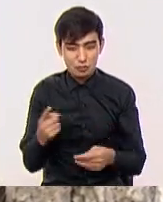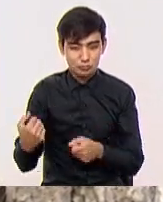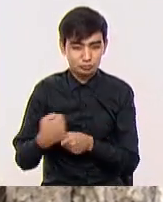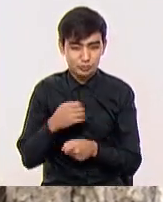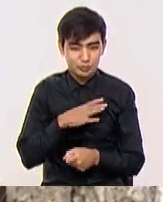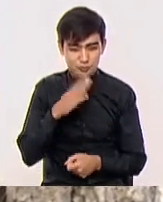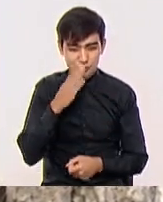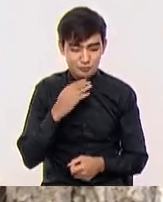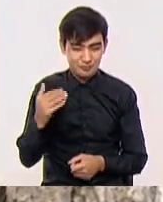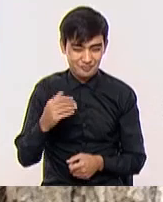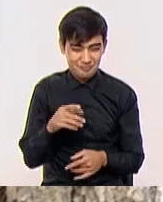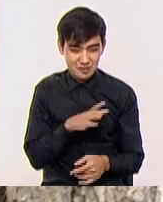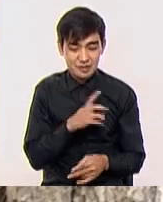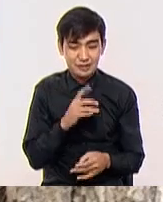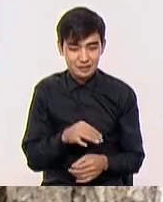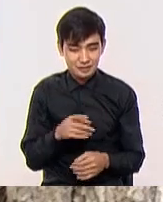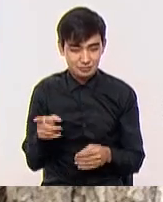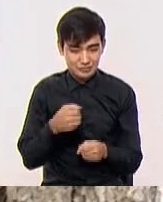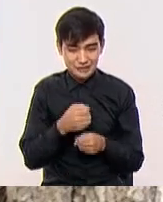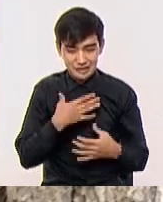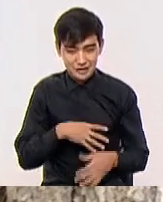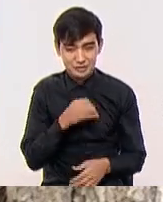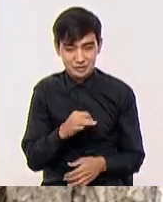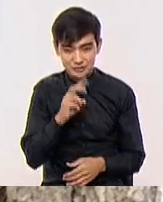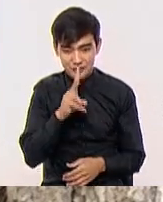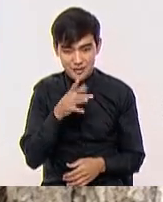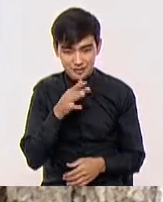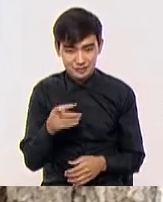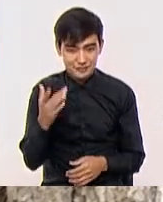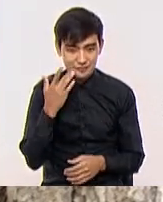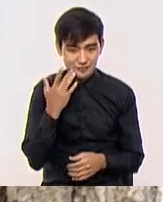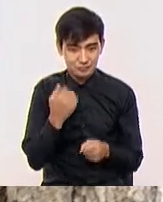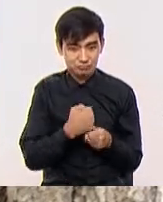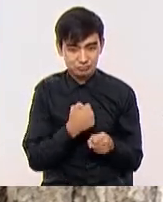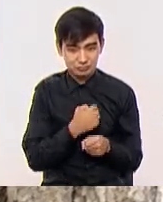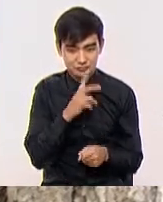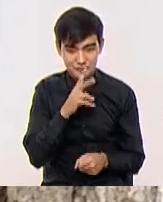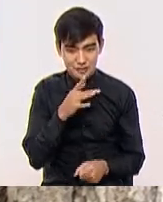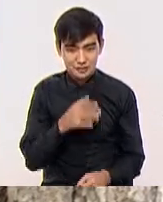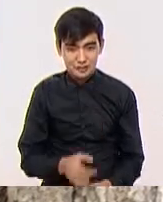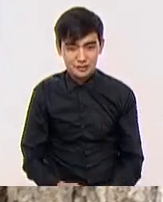Я написала на него заявление, потому что в течение 2 лет, на протяжении 2 лет он меня постоянно избивал.